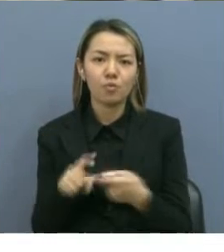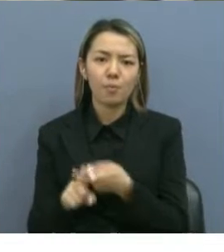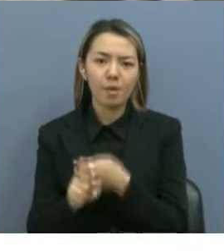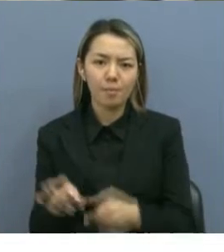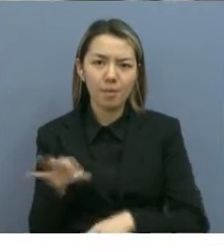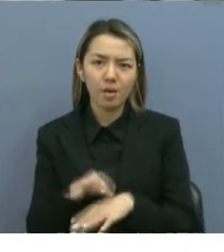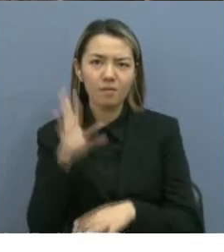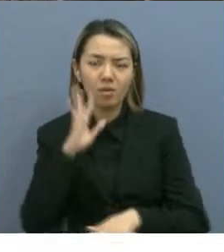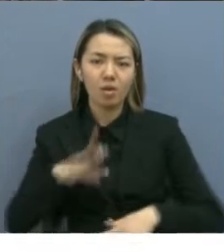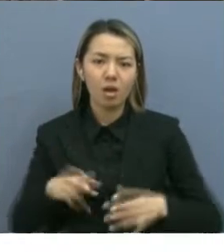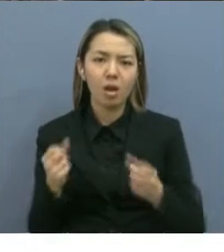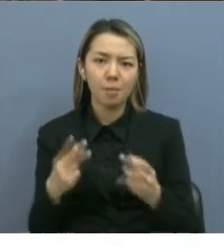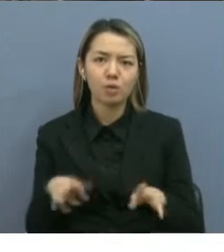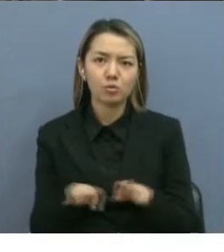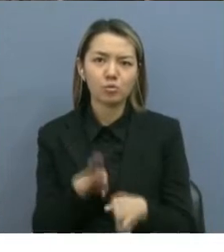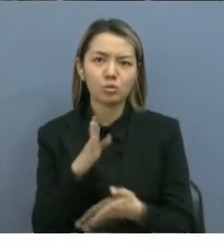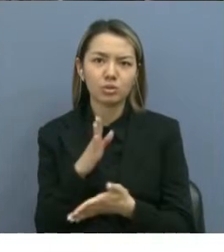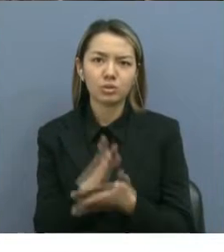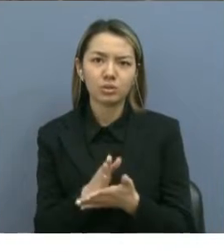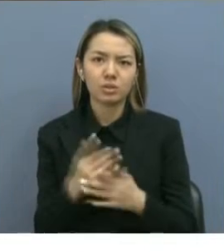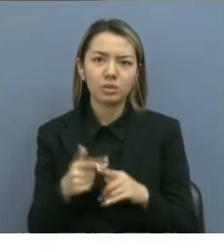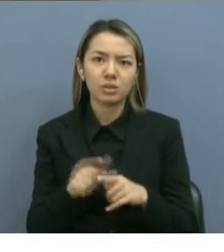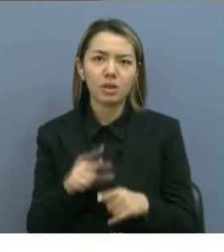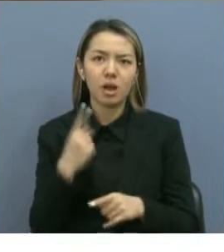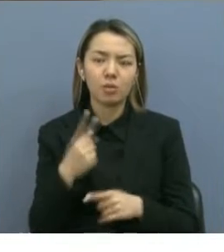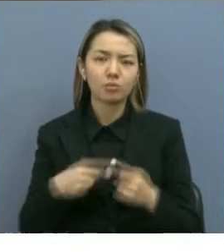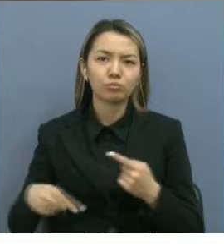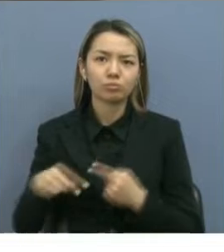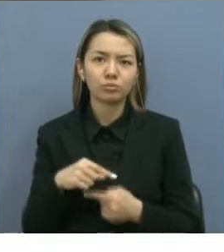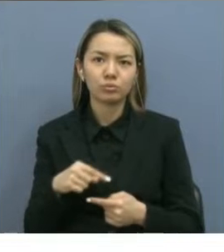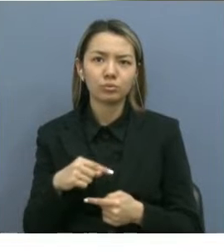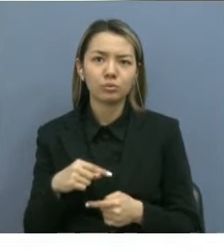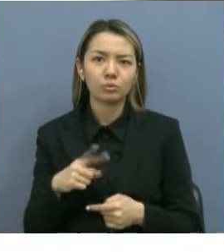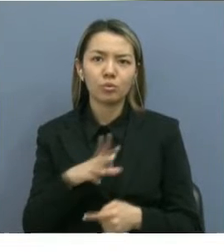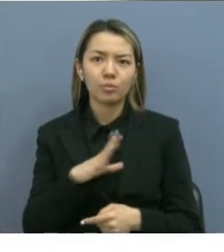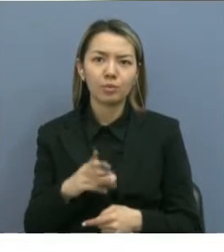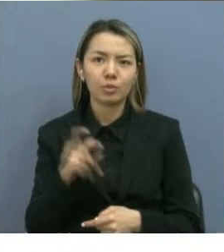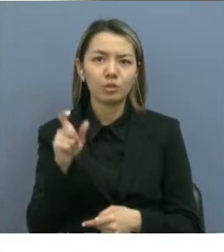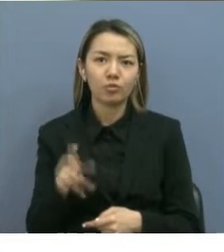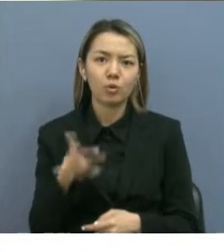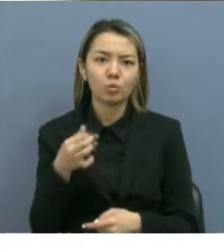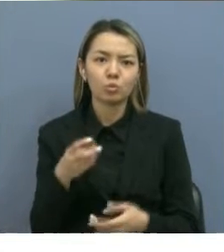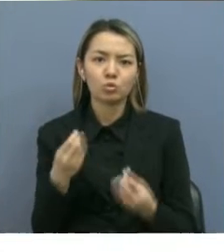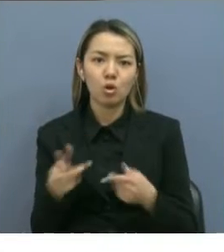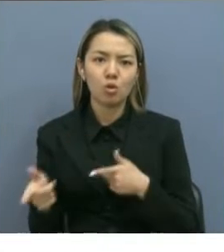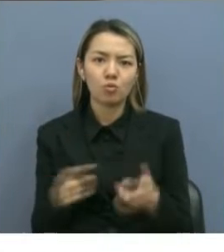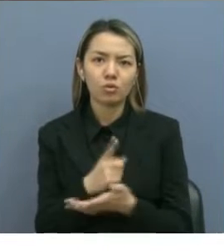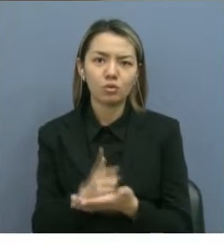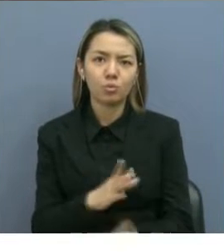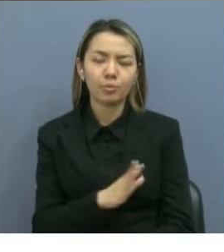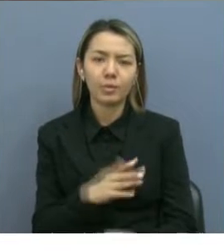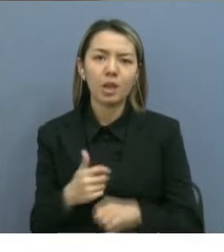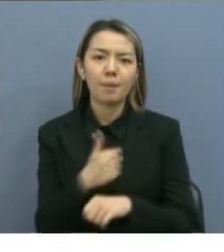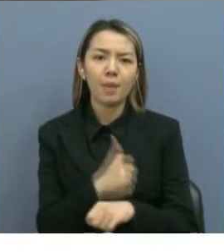Сосын су тасқынында қауіпі бар. Қысқа қайырсақ, қырсық бір айналдырғанды шыр айналдырмас үшін адами ресурс әзір болуы керек.